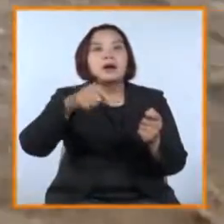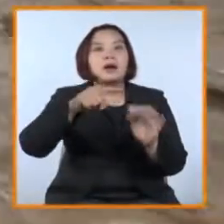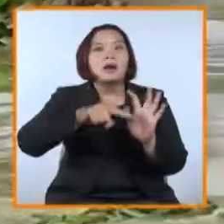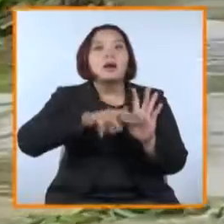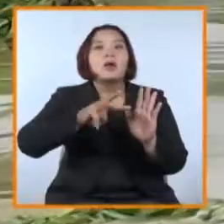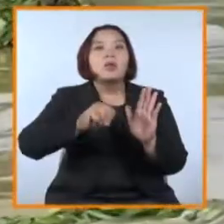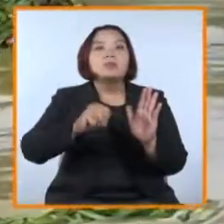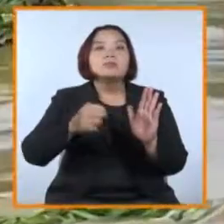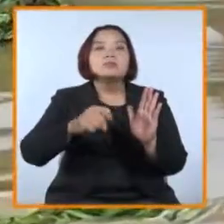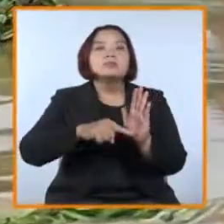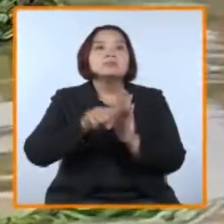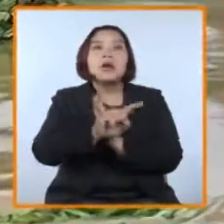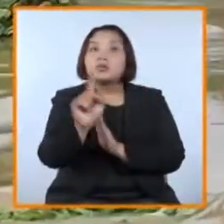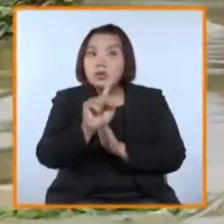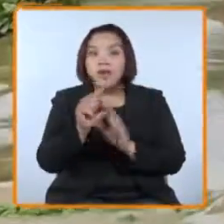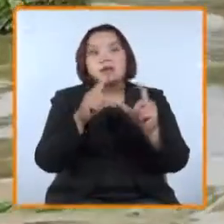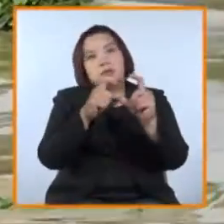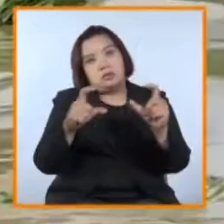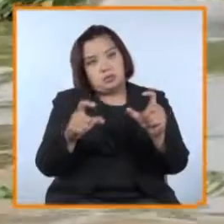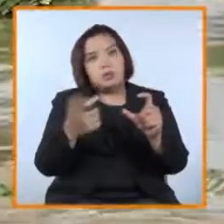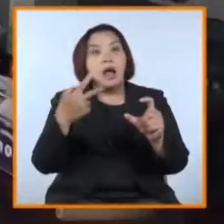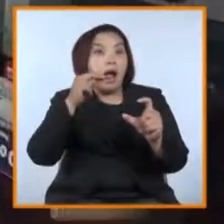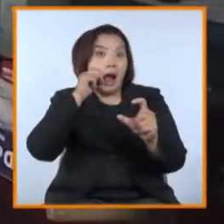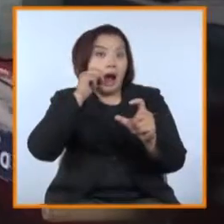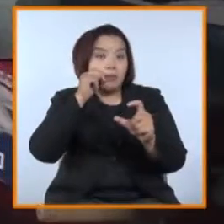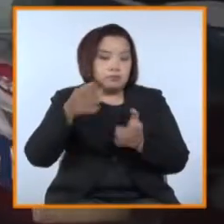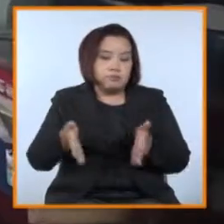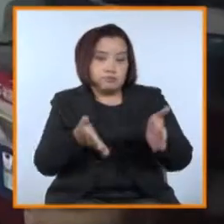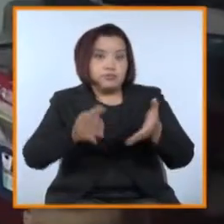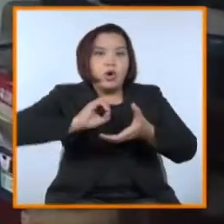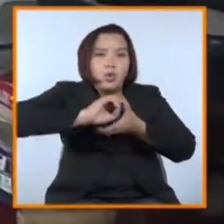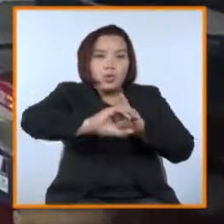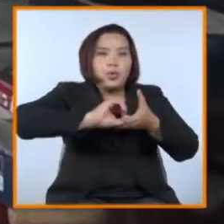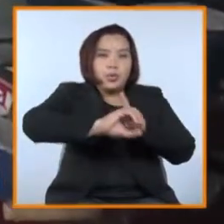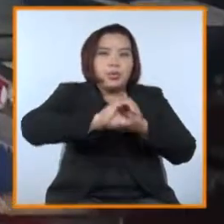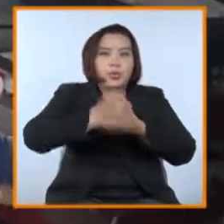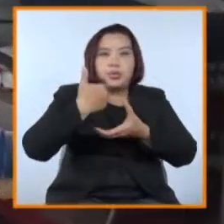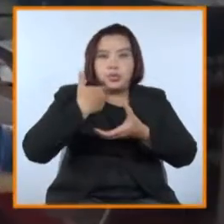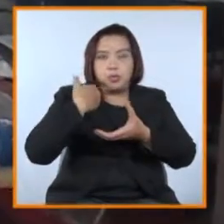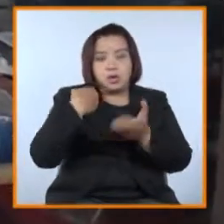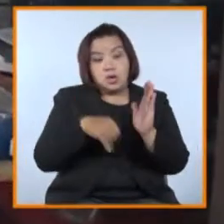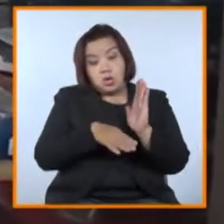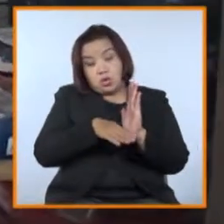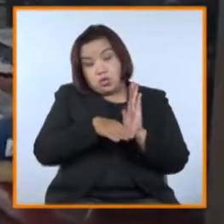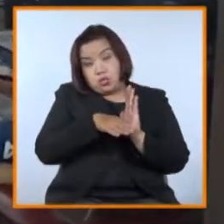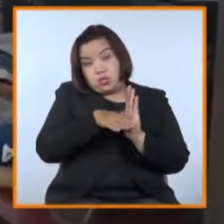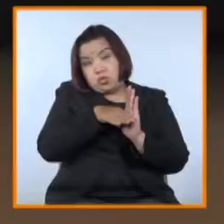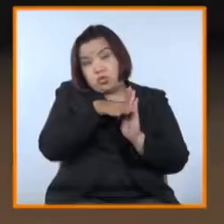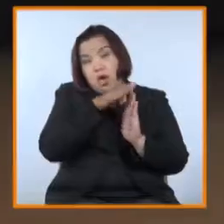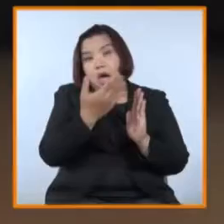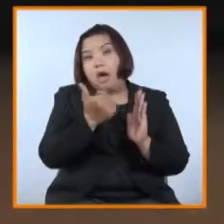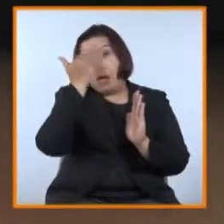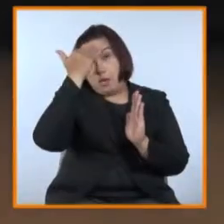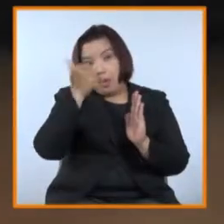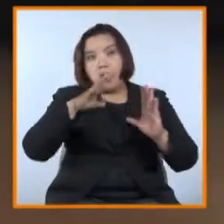ถูกน้ำป่าจากเทือกเขาซับพรมไหลหลากเข้าสู่เขื่อนคลองยางแล้วก็เอ่อล้นสปริงเวย์หลากหลายนะคะไหลเข้าท่วมบ้